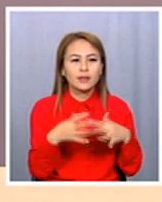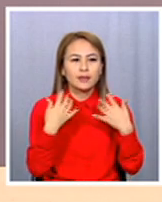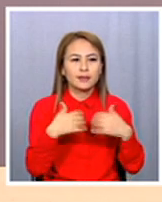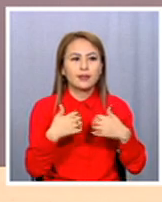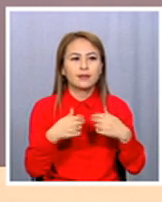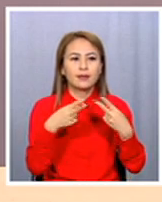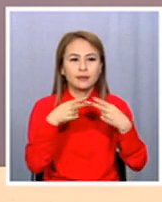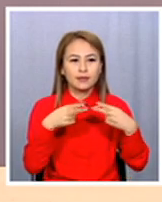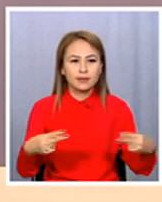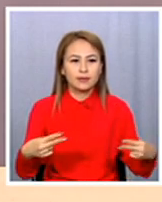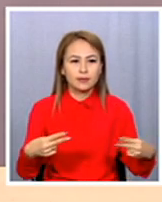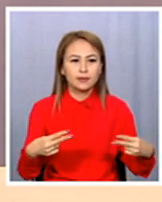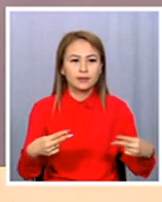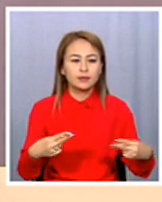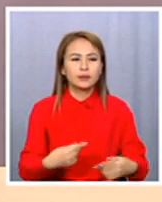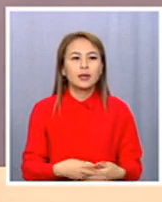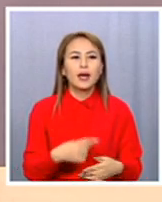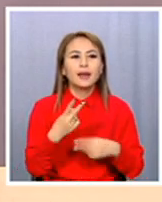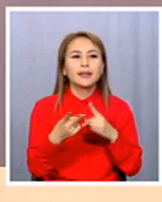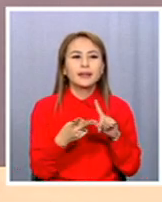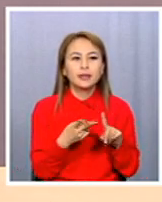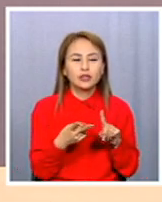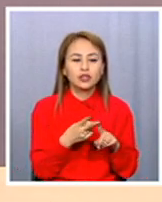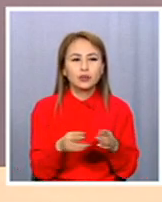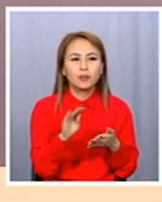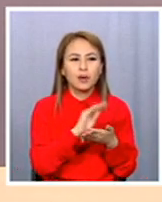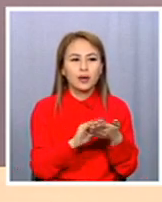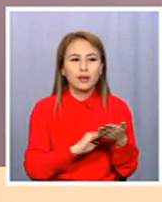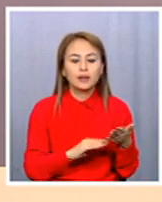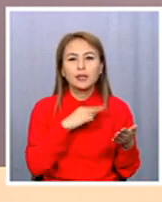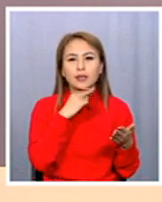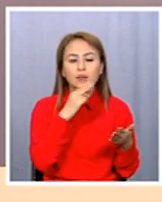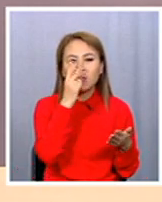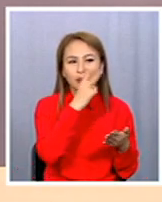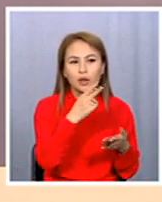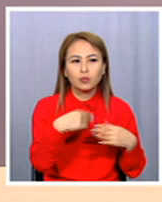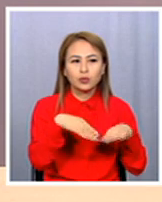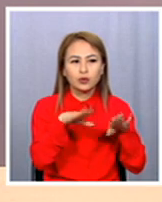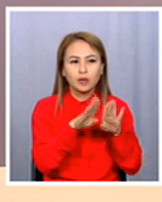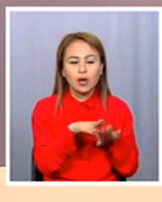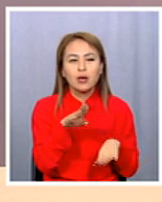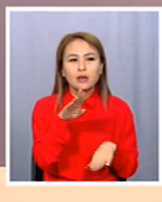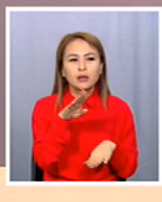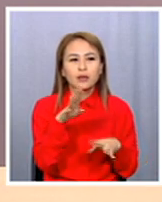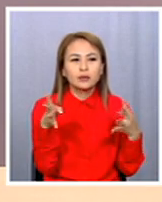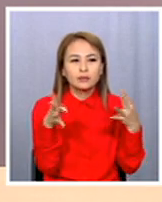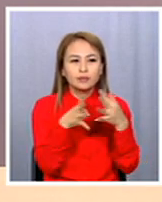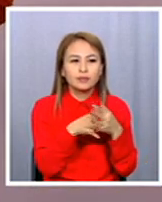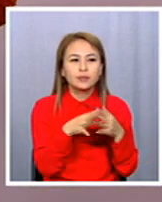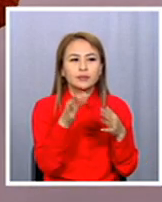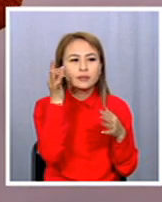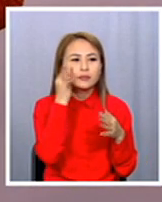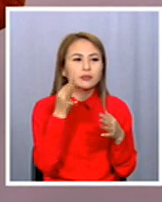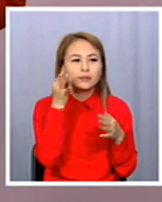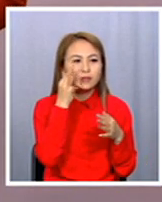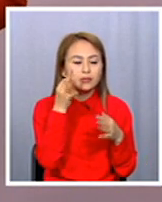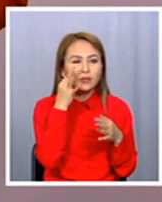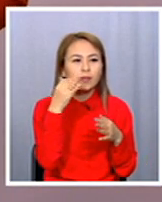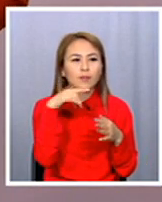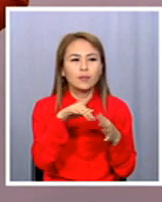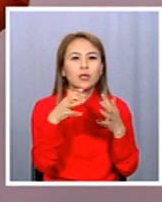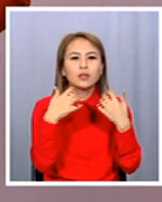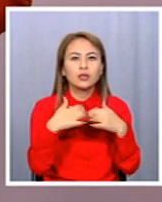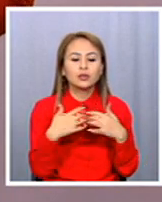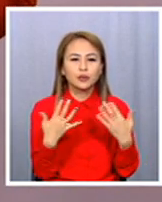тең. Келесі екінші бағанға назар аударайық. Мұнда таң қорай қосылған тәтті нандар берілген. Саны нешеу